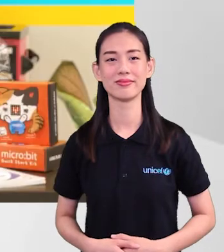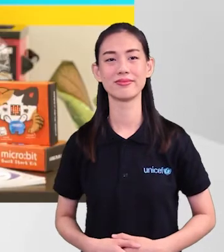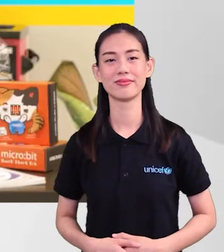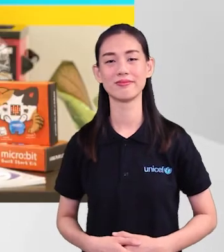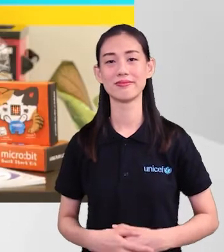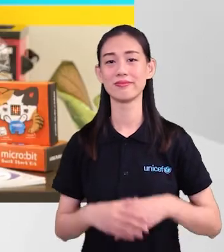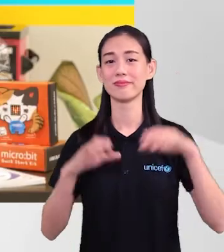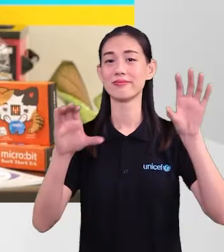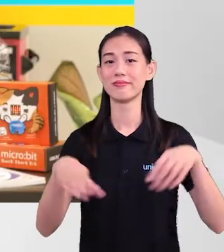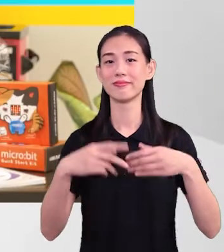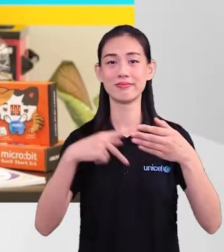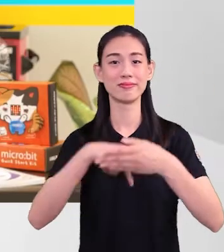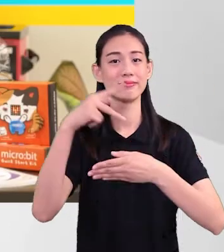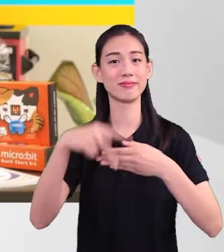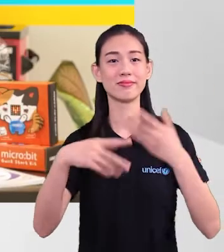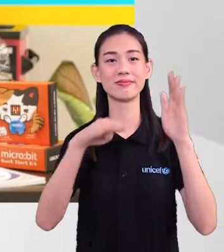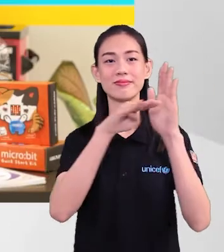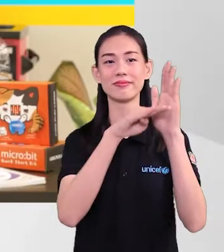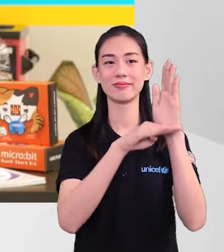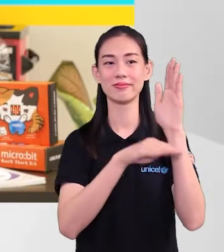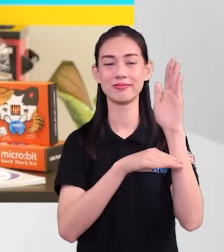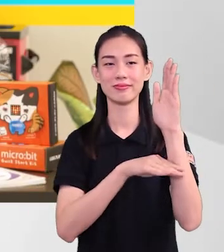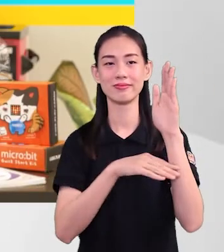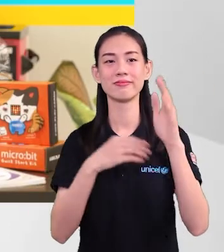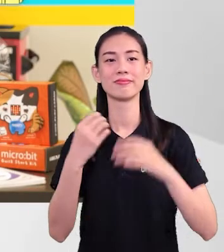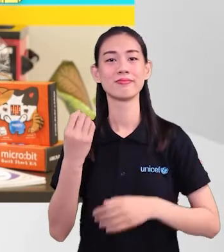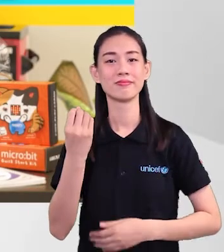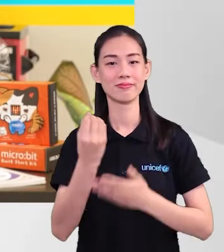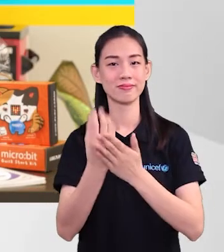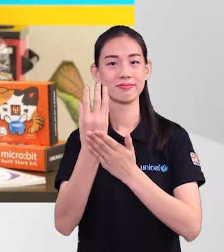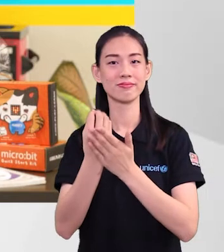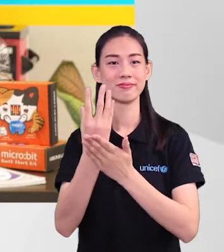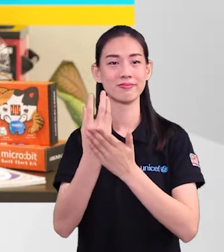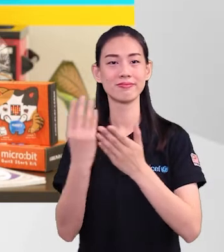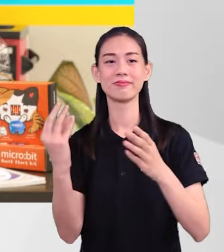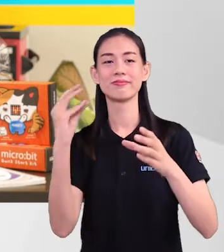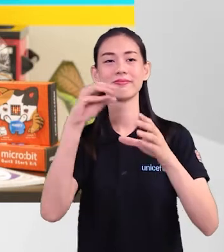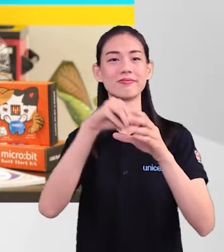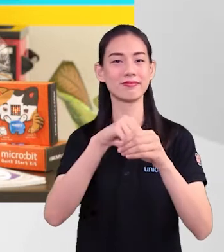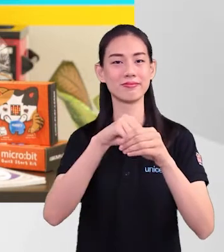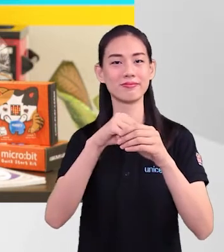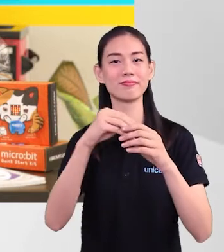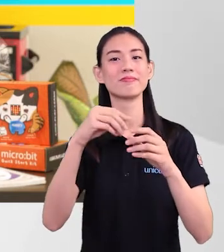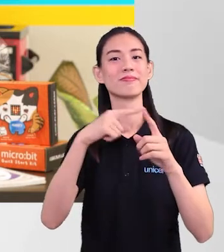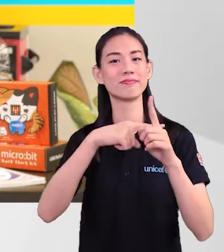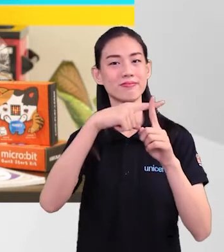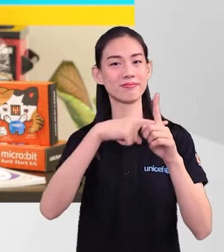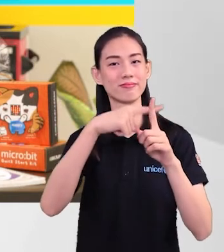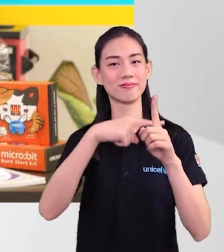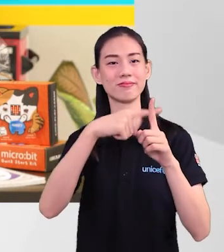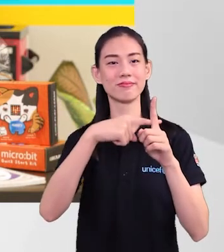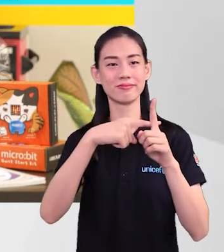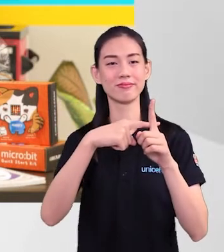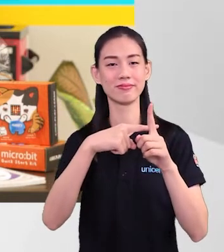Kita mulakan pengaturcaraan dengan memprogram beruang untuk memaparkan suhu pada LED di papan Microbit. Microbit mempunyai penderia suhu yang telah